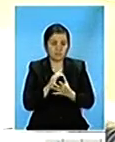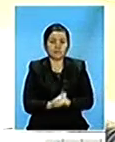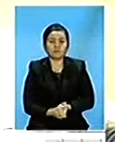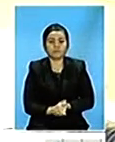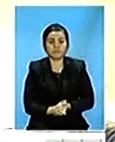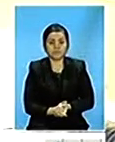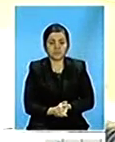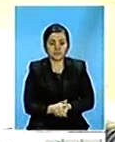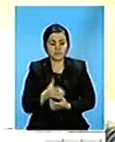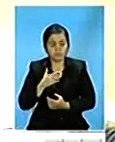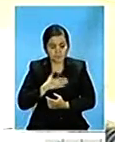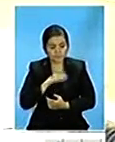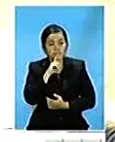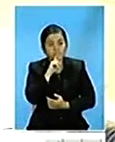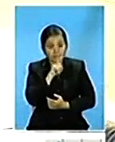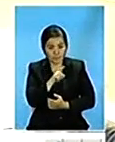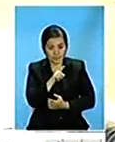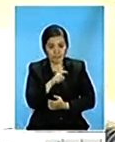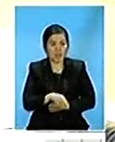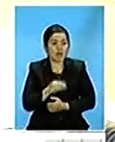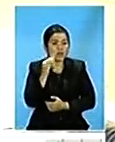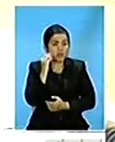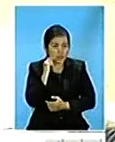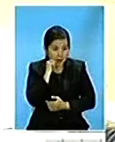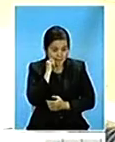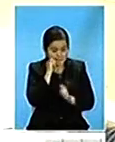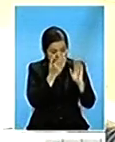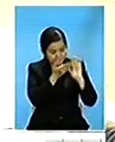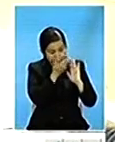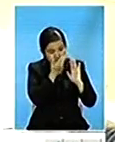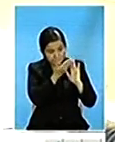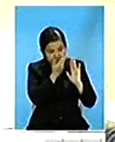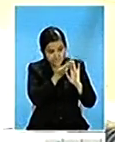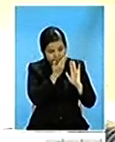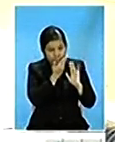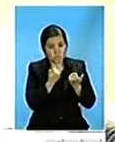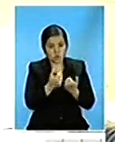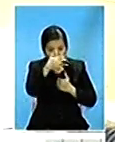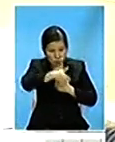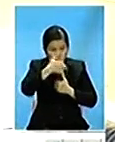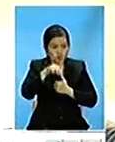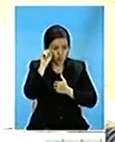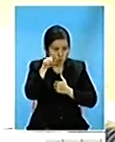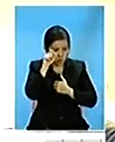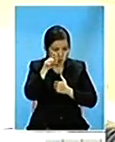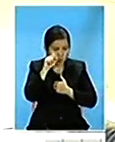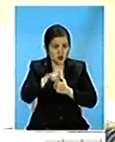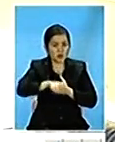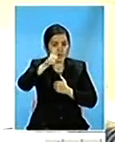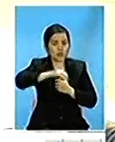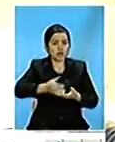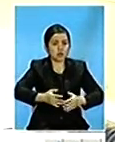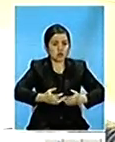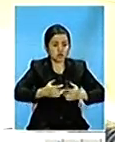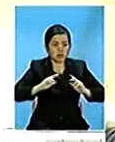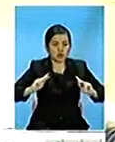ากจะให้ต้นน้ําเนี่ยขอให้ดูแลตอนนี้กําลังขุดอยู่ขอให้เร่งให้กระทรวงกลาโหม